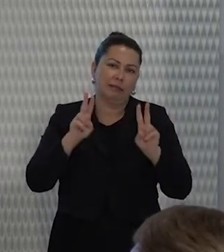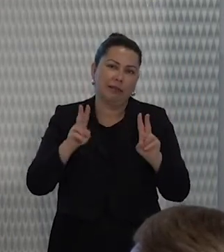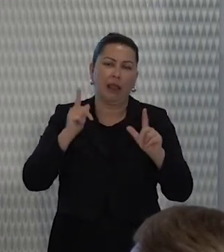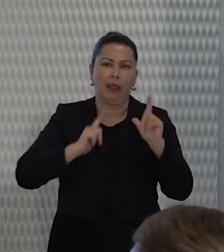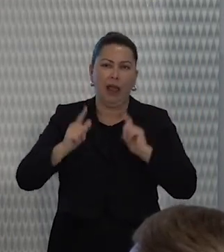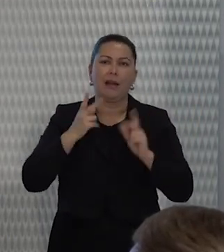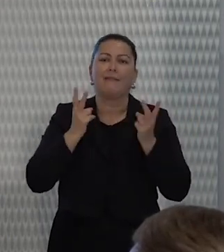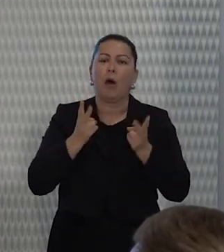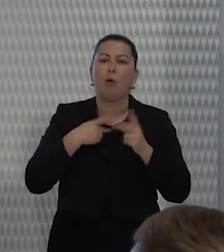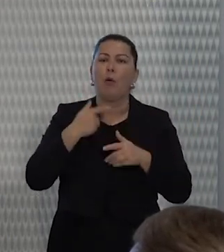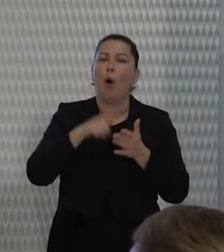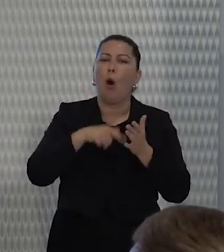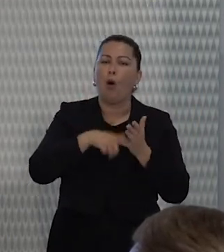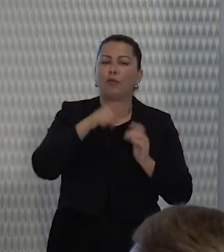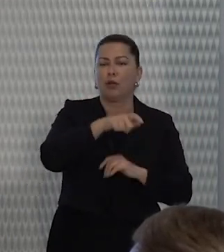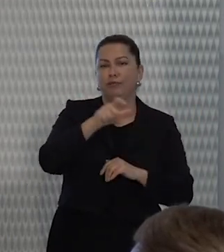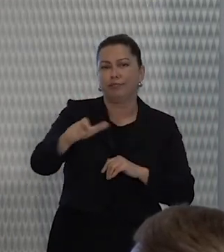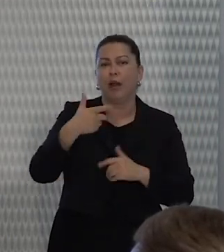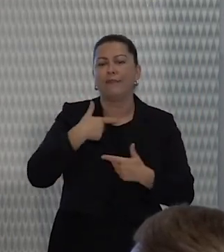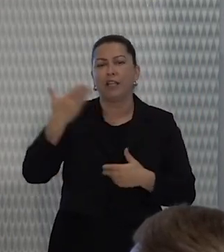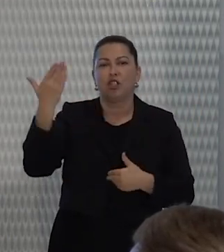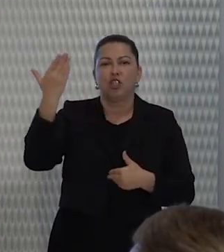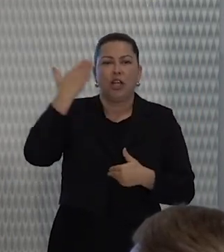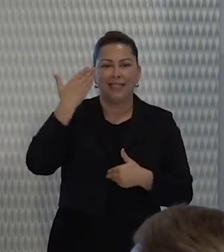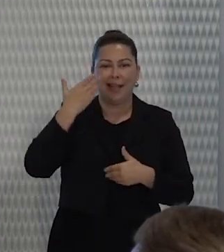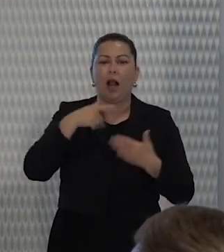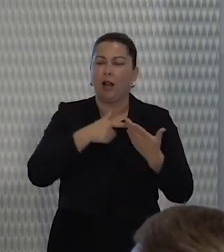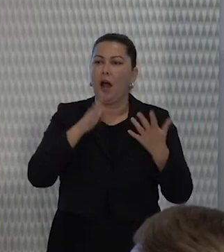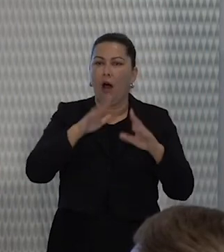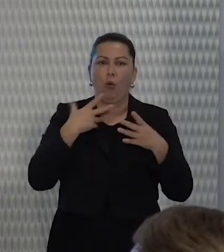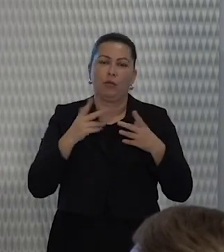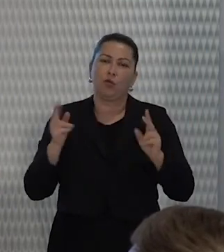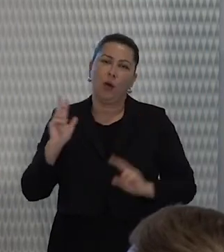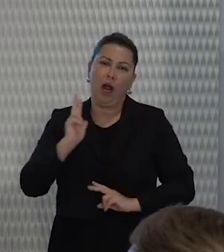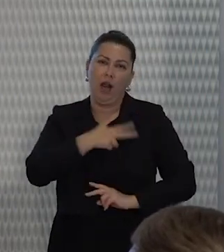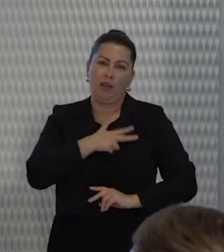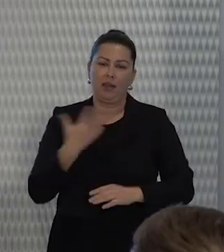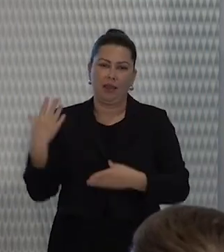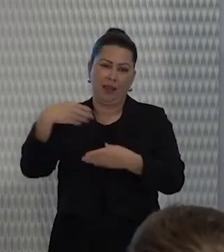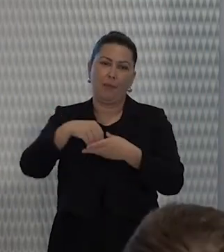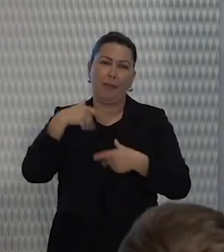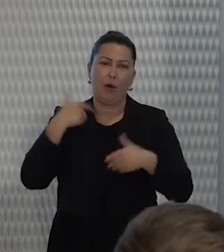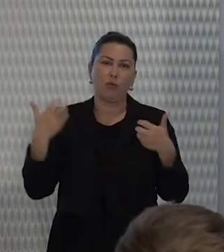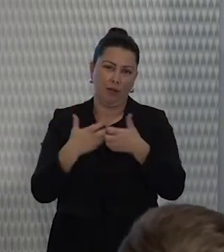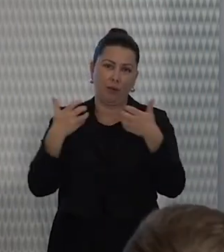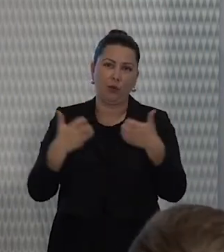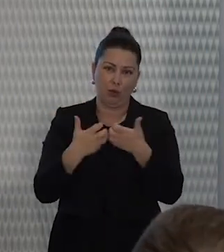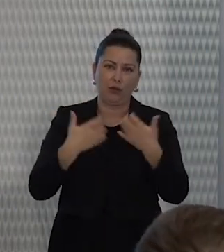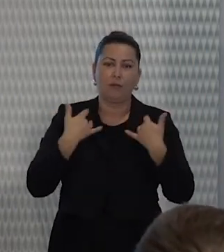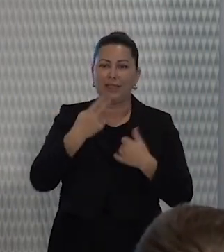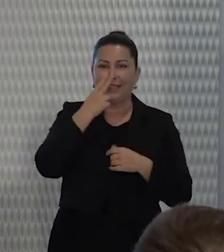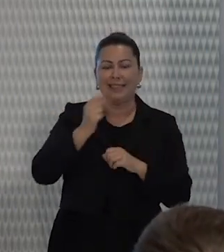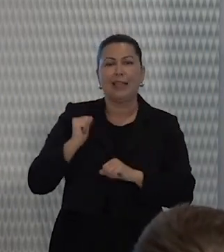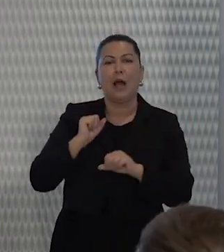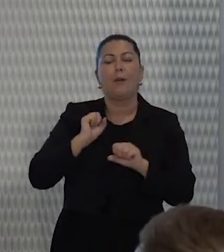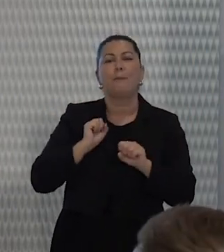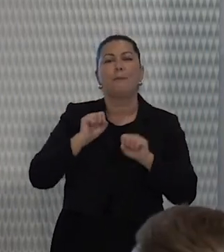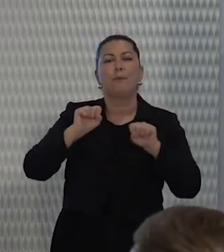Schicksalsschläge dahinterstehen, produktbedingt einfach zur Realität dazugehört. Unser Produkt ist etwas, Sie sehen hier ein